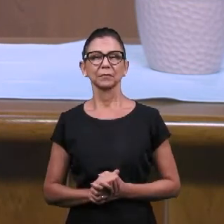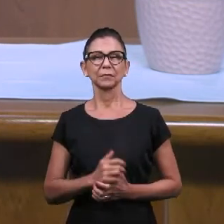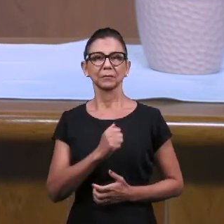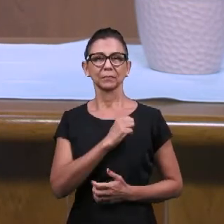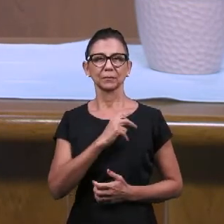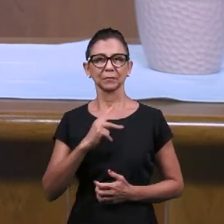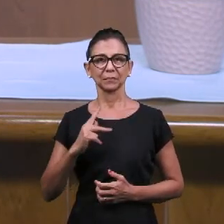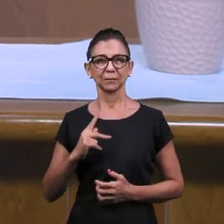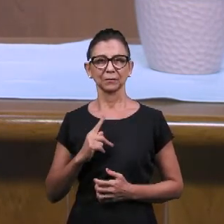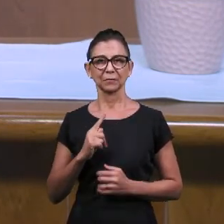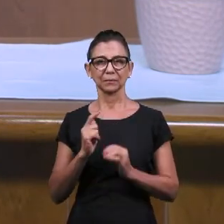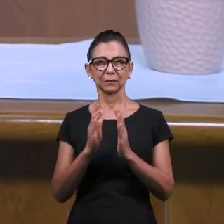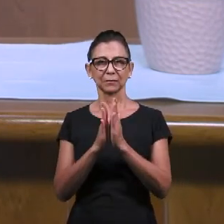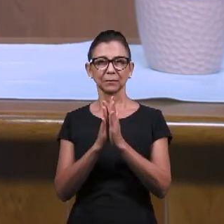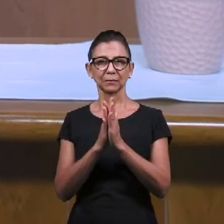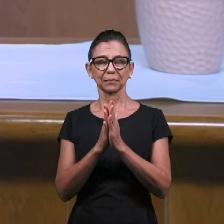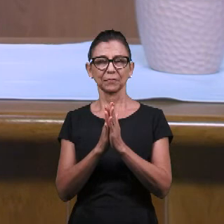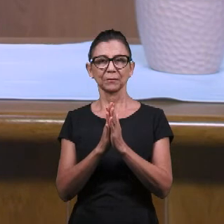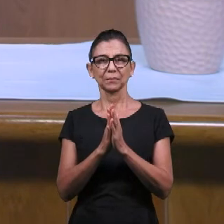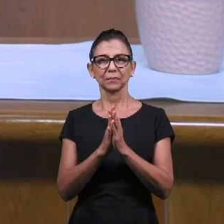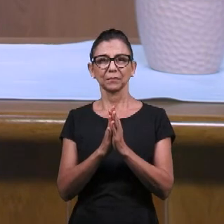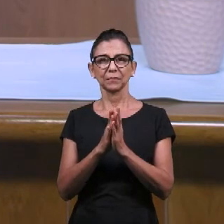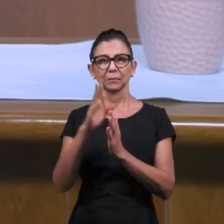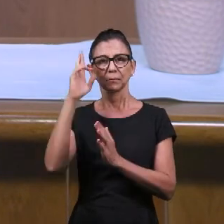апостольским благословением.